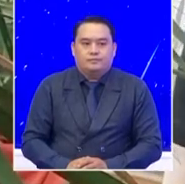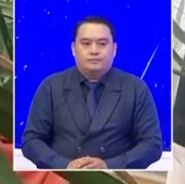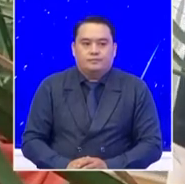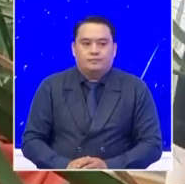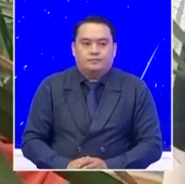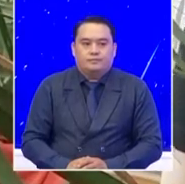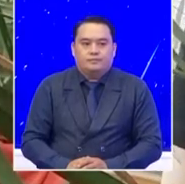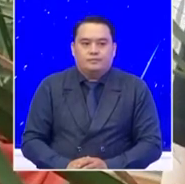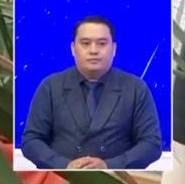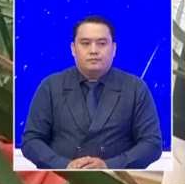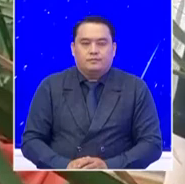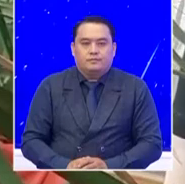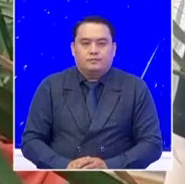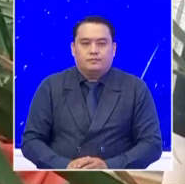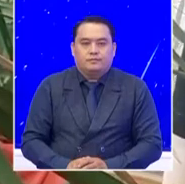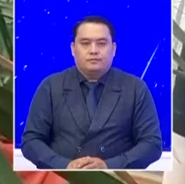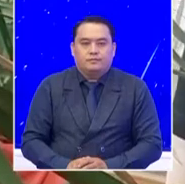и жизнь земли